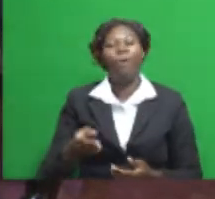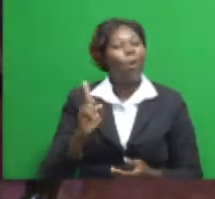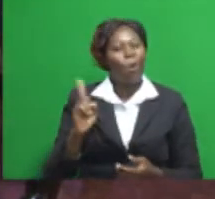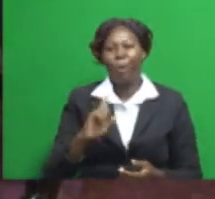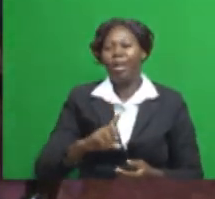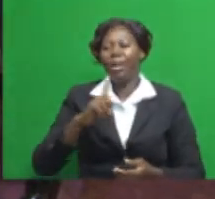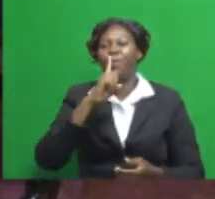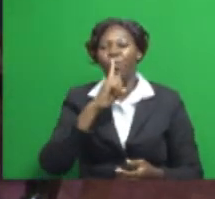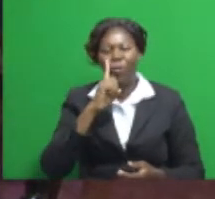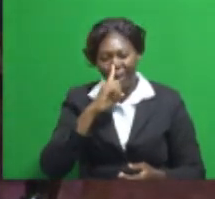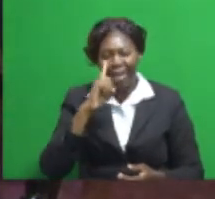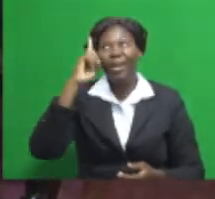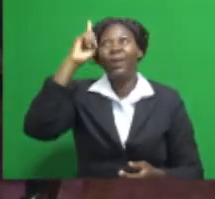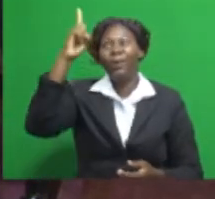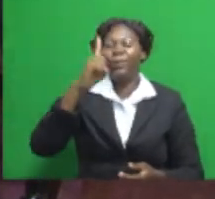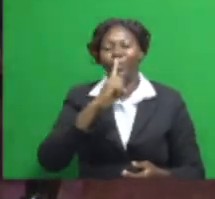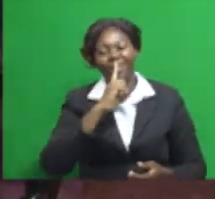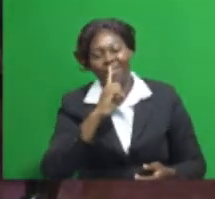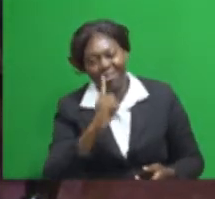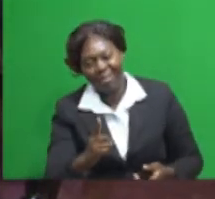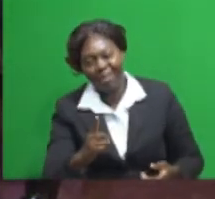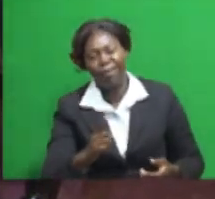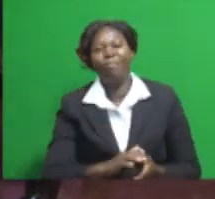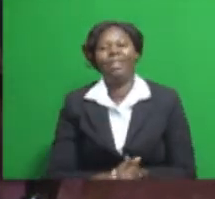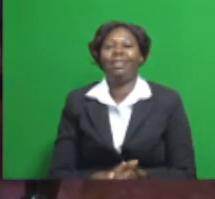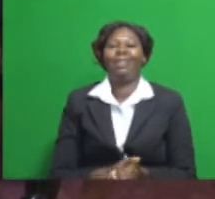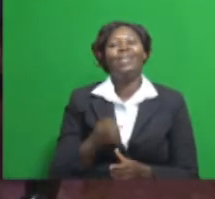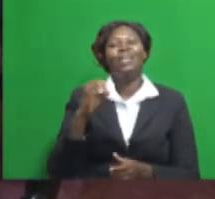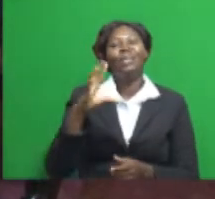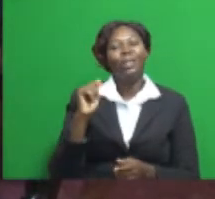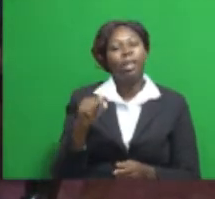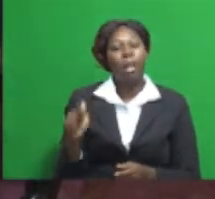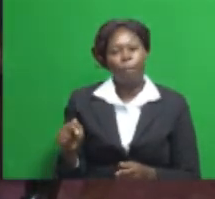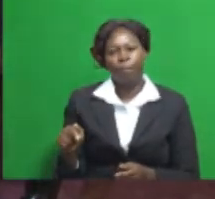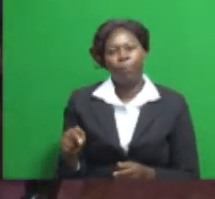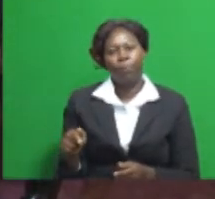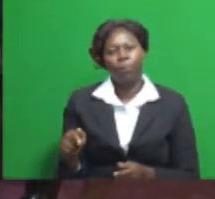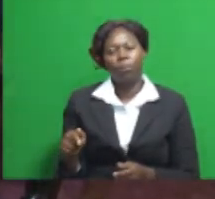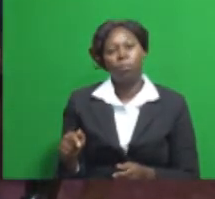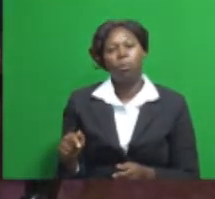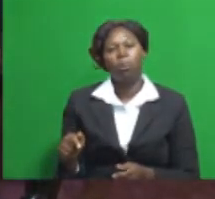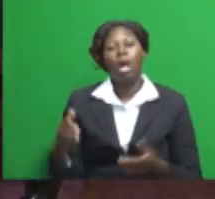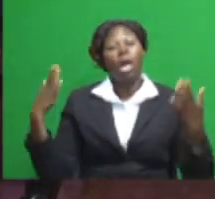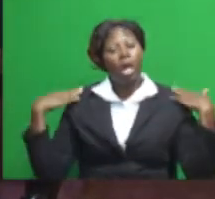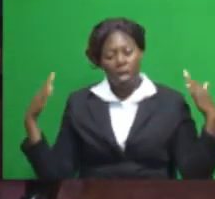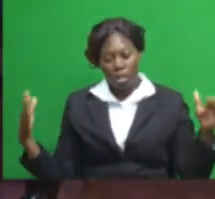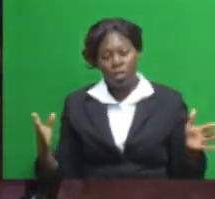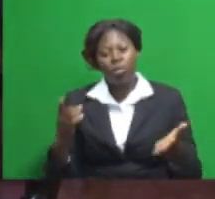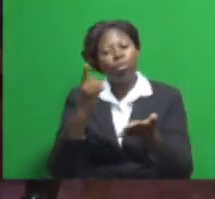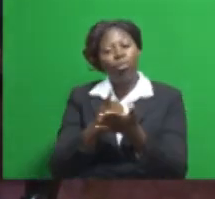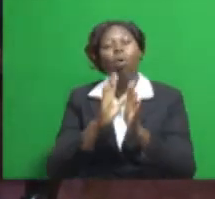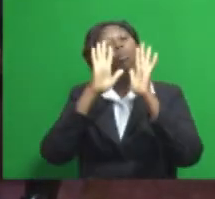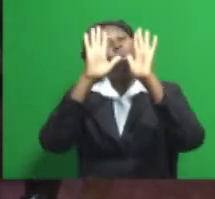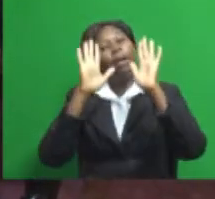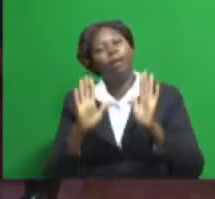mutumwa kuri kuti Mwari ndiye atuma. Eh, they are messengers. Saka panoda kuti vateereri vabate because maitira adzinoita anoshamisa zvekutika vanhu